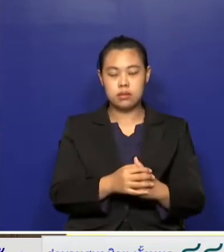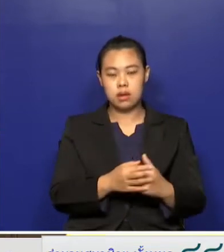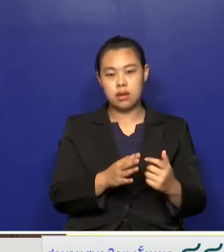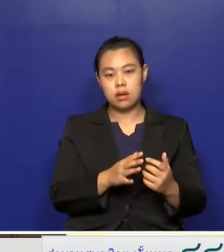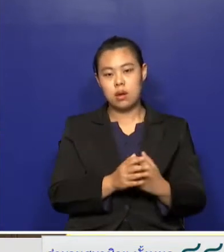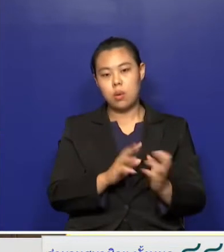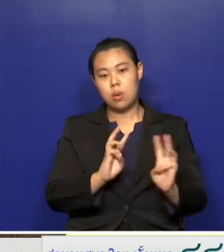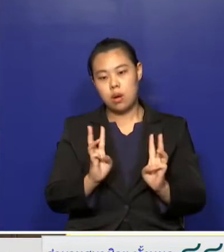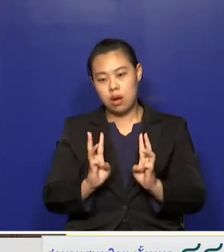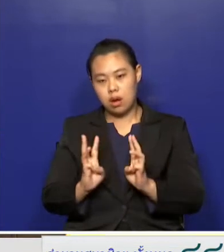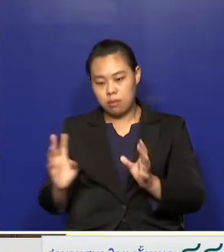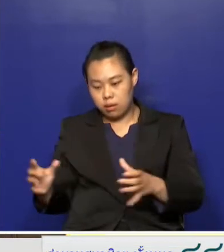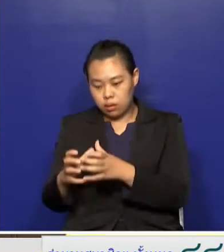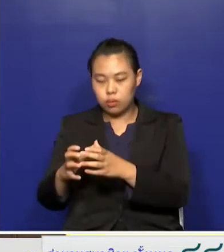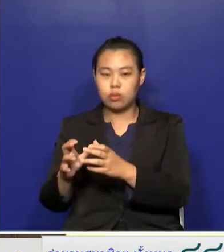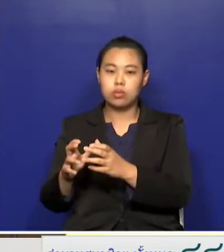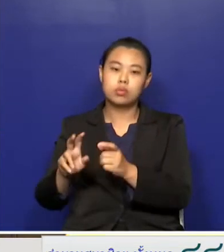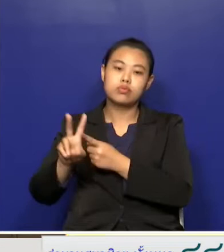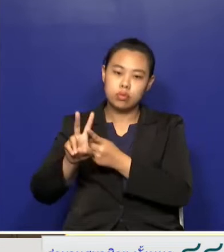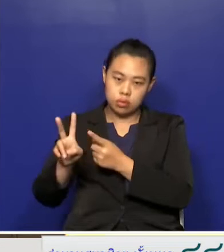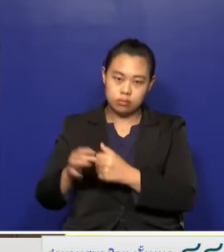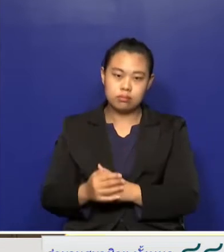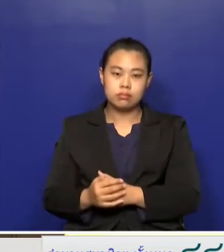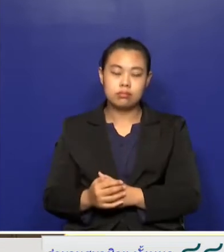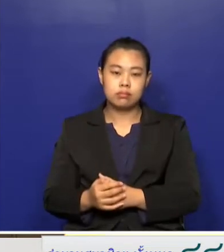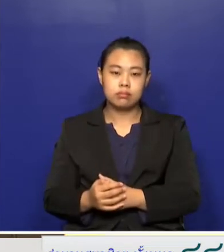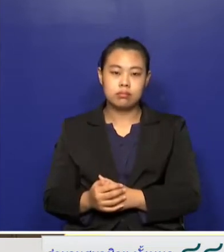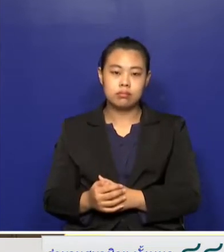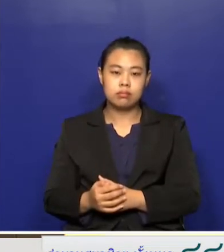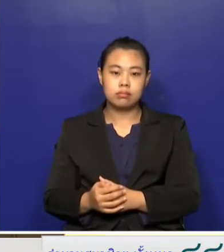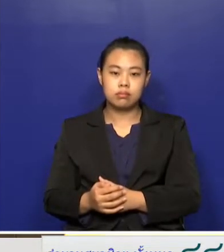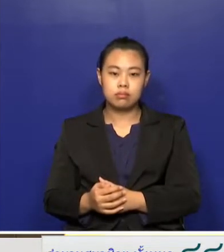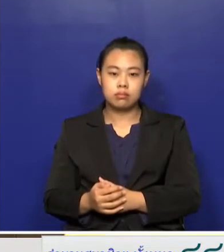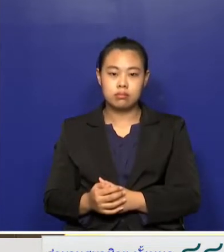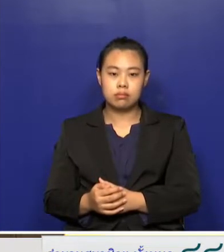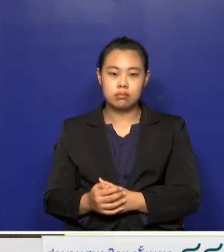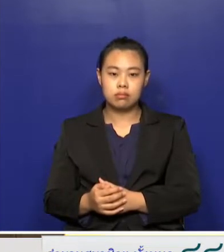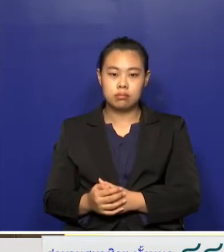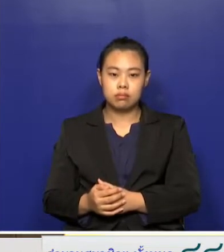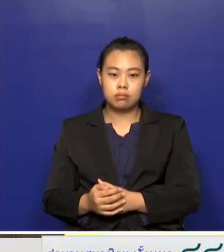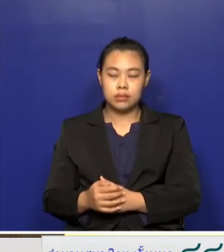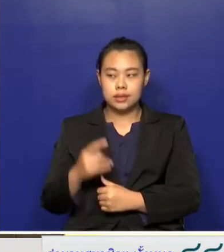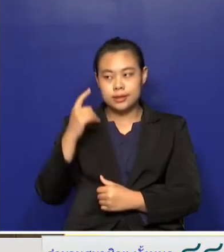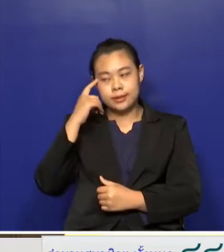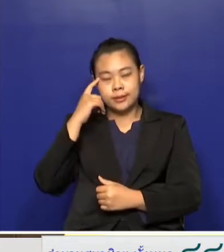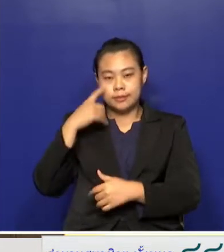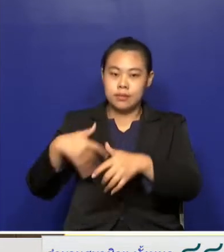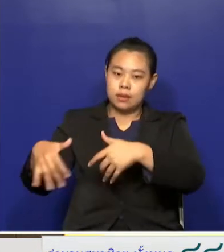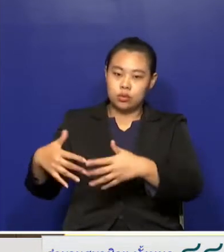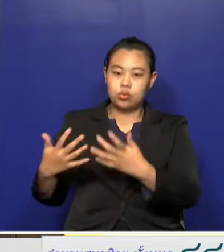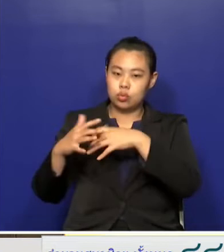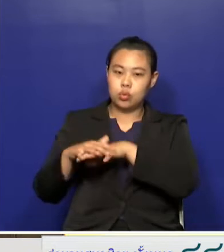การได้มาซึ่งชุดใหม่นี้ก็ยังมาแบบที่ขาดการมีส่วนร่วมและก็การคร